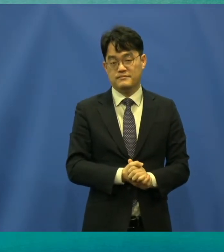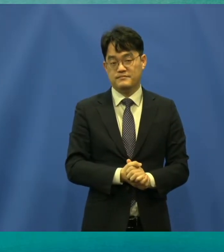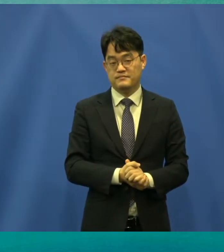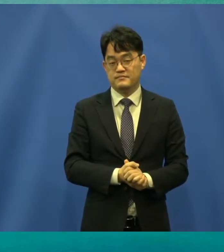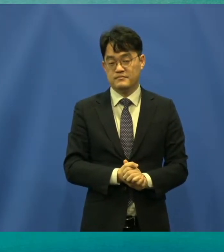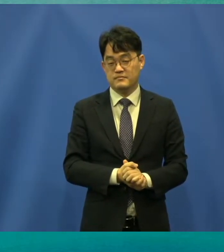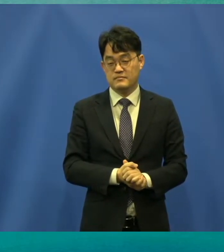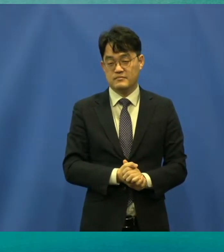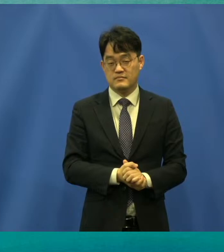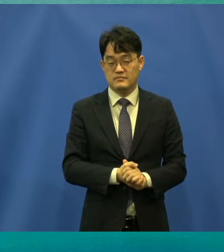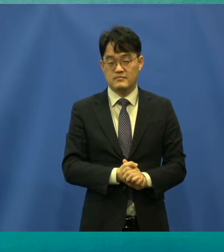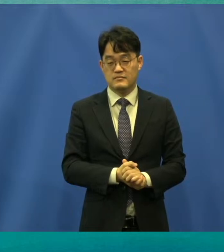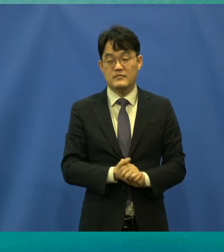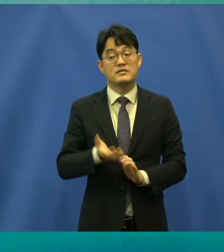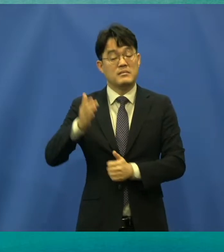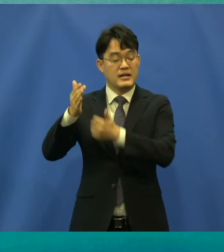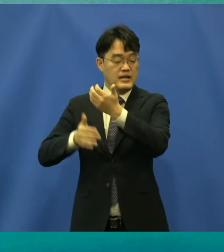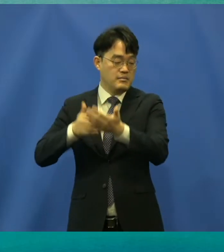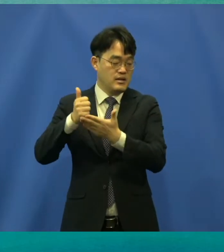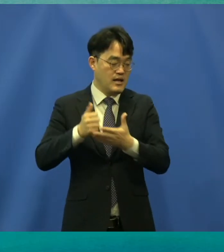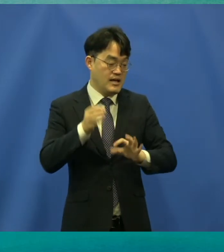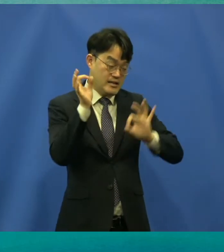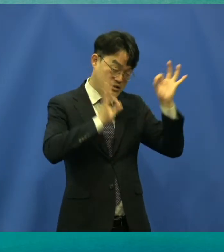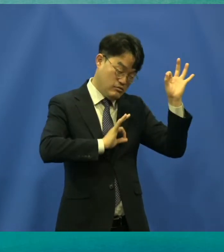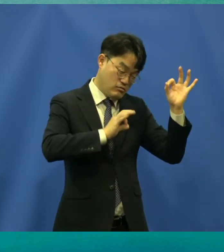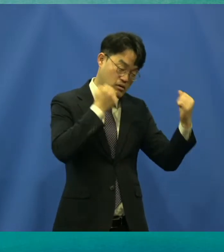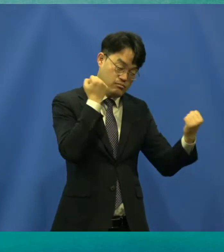그러나 하나님은 믿음의 조상으로 세우시죠.